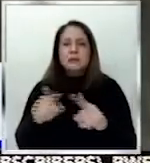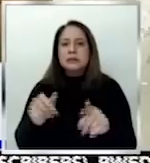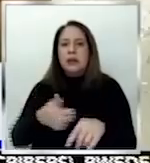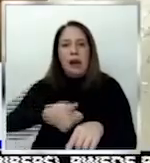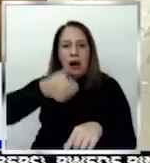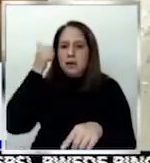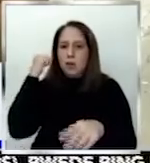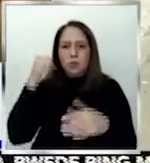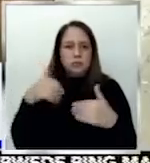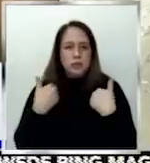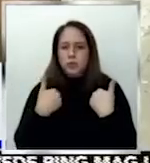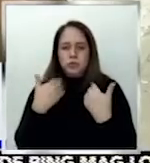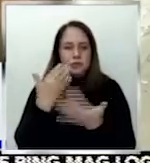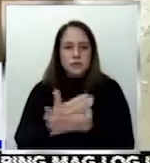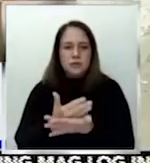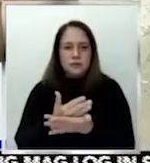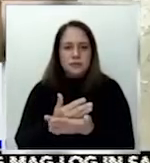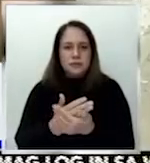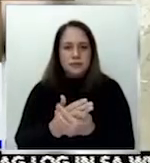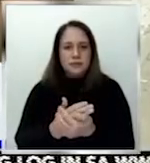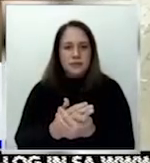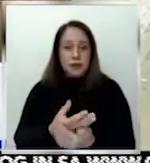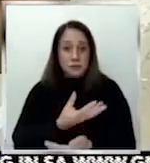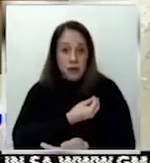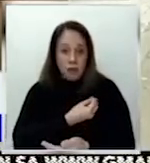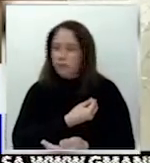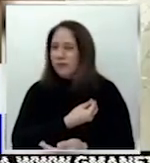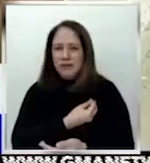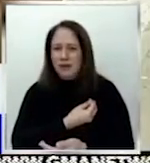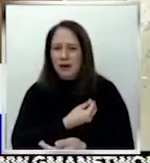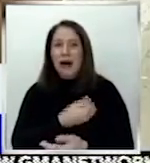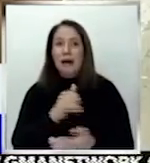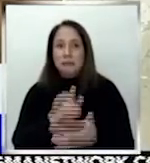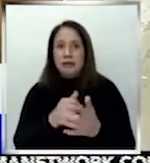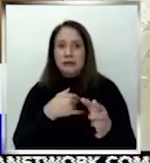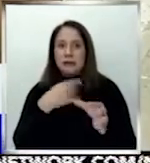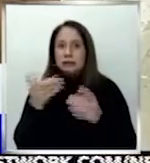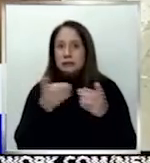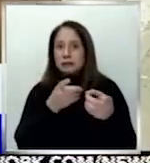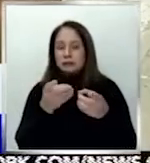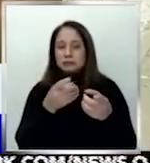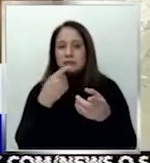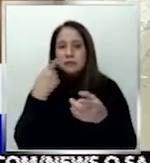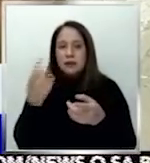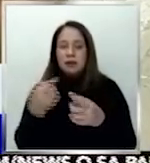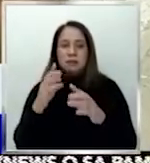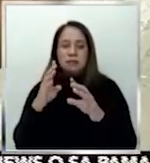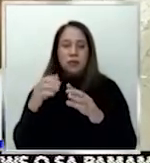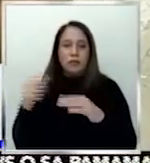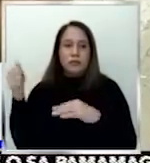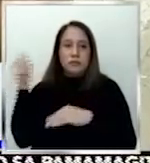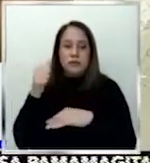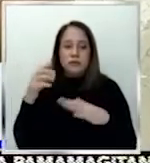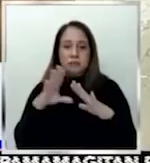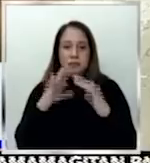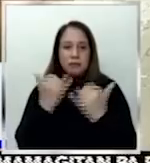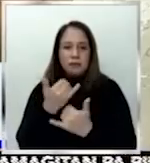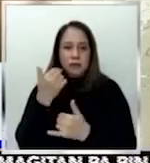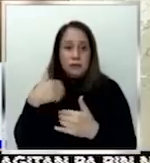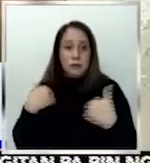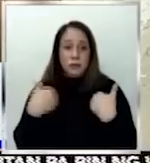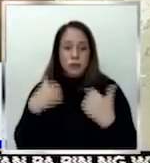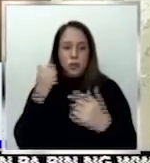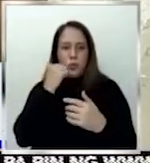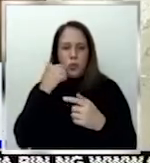ito. Wala nang kinakatakutan. Ganyan isa larawan ng mga opisyal ng barangay. Ang mga kabataang madalas masangkot sa rayot dito sa